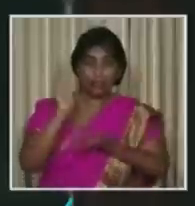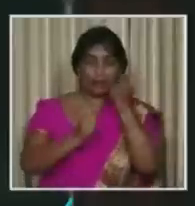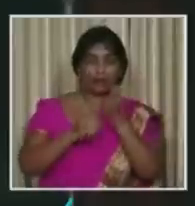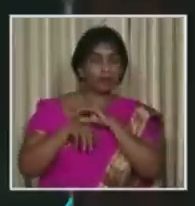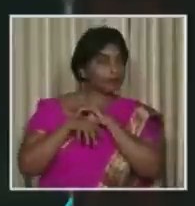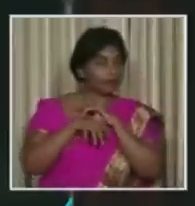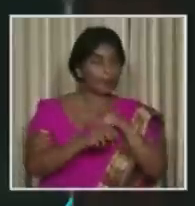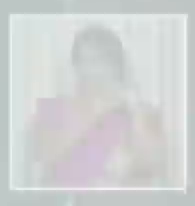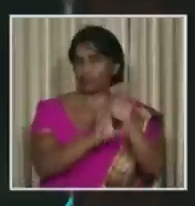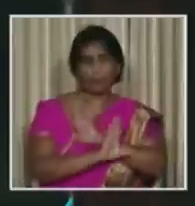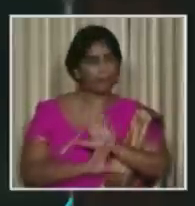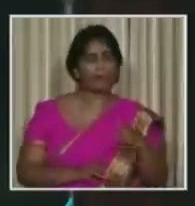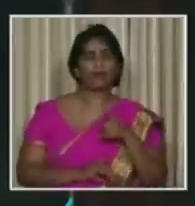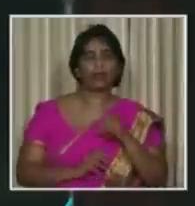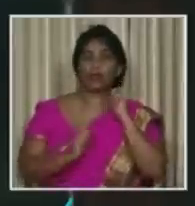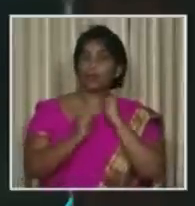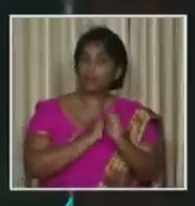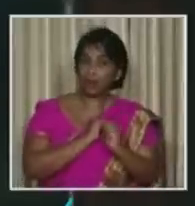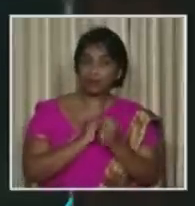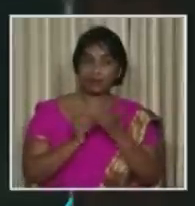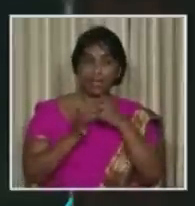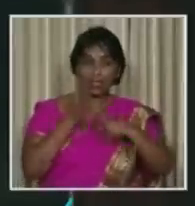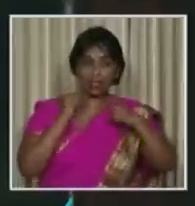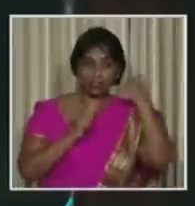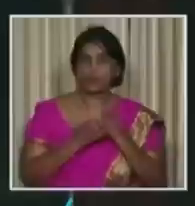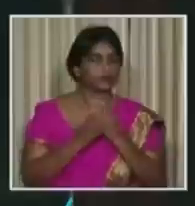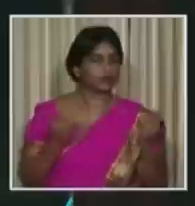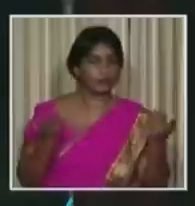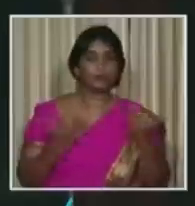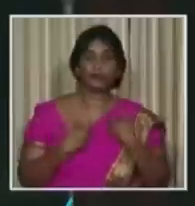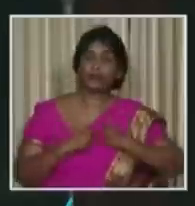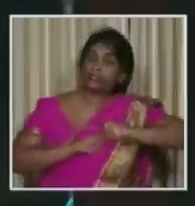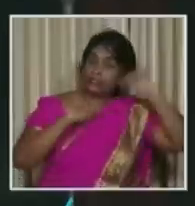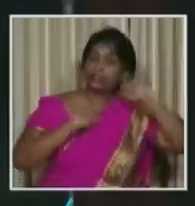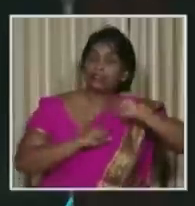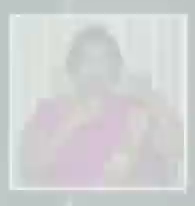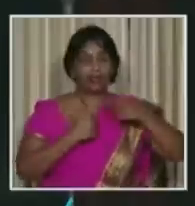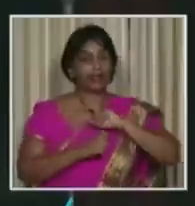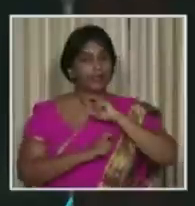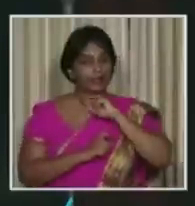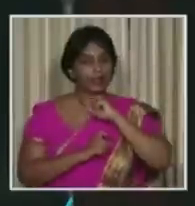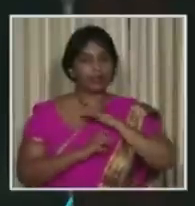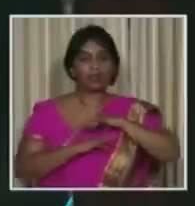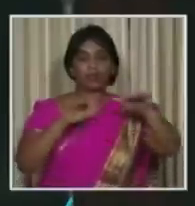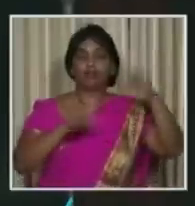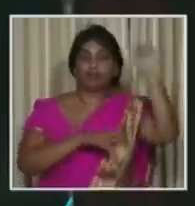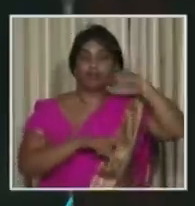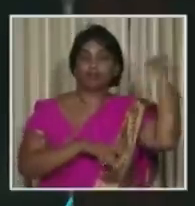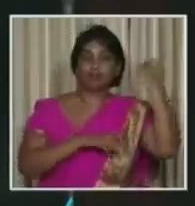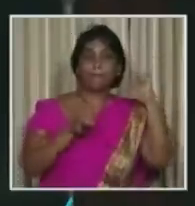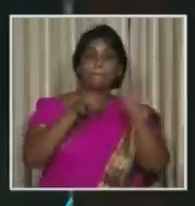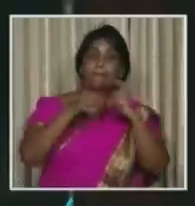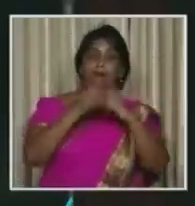යන්න බස් එනවා ගමට. බස් එකේ නැග්ගොත් තවදුරටත් මේ වැඩේ කරන්න වෙන්නේ නැහැ. අපි ජය වේවා කියලා කෑ ගහනකොට වේදිකාවේ උඩ හිටපු අයගේ